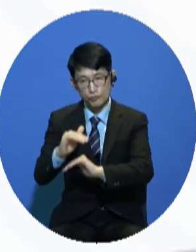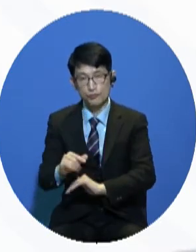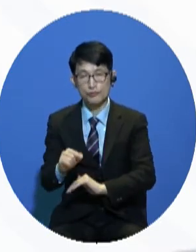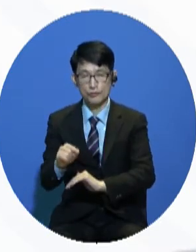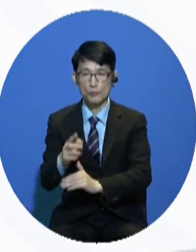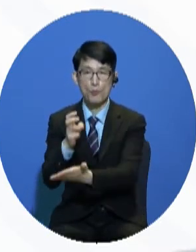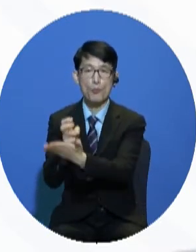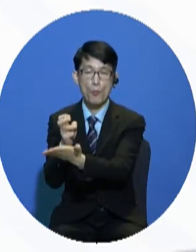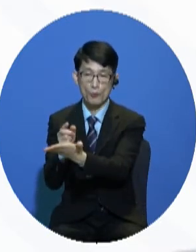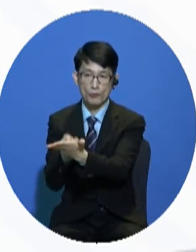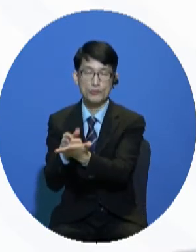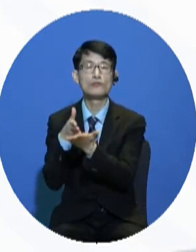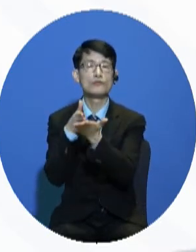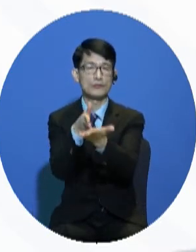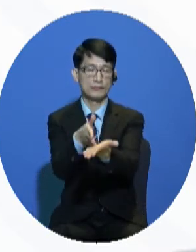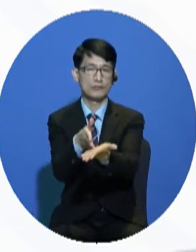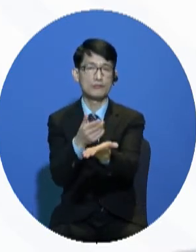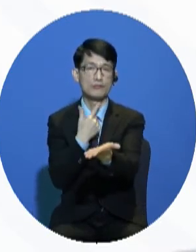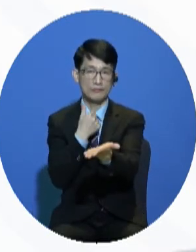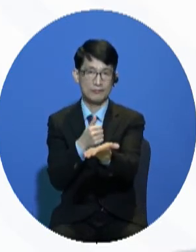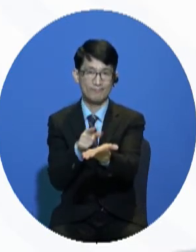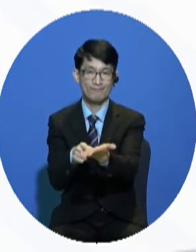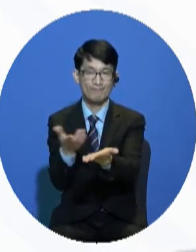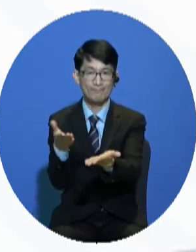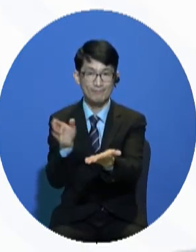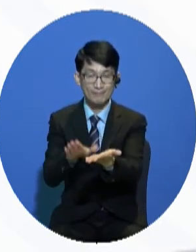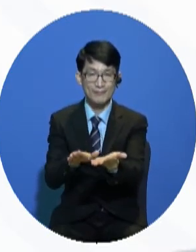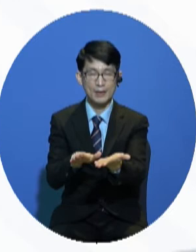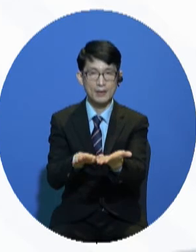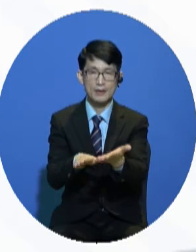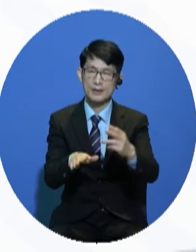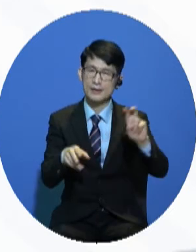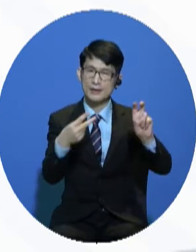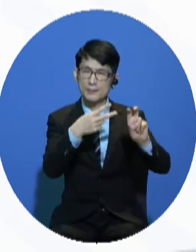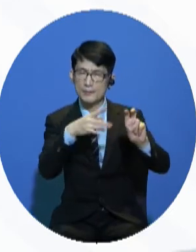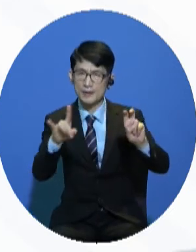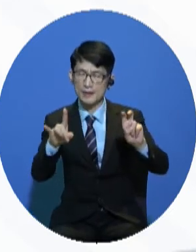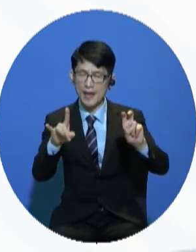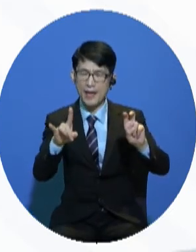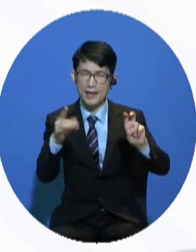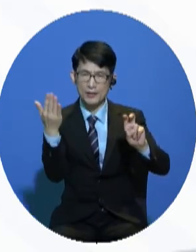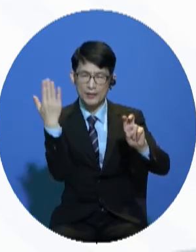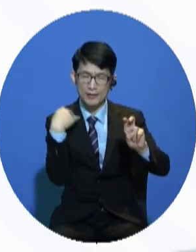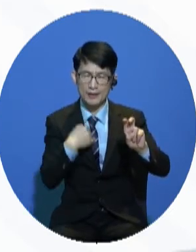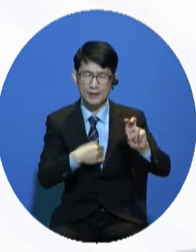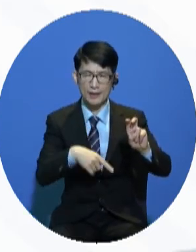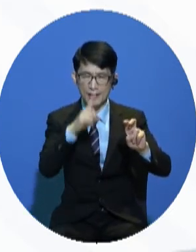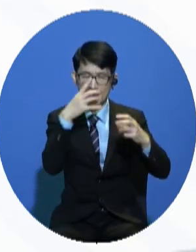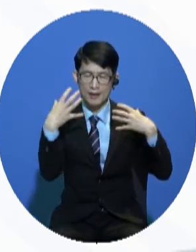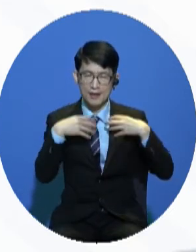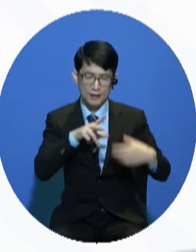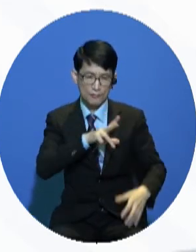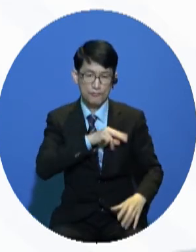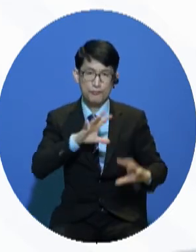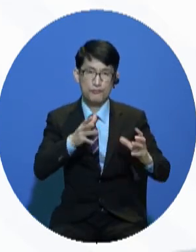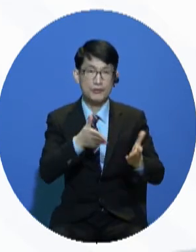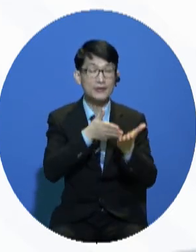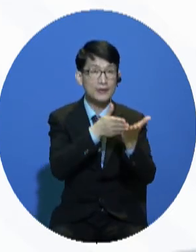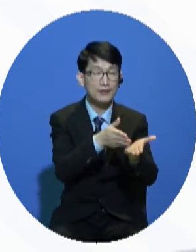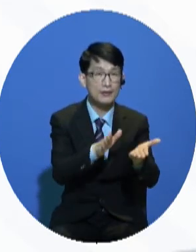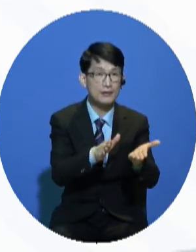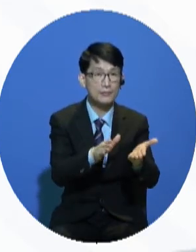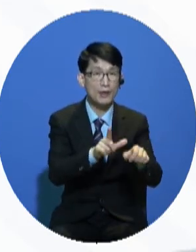장애인 기본법안도 발의된 바 있습니다. 그렇지만 이게 모두 20대 국회 때 제출된 법률이기 때문에 다 임기 만료로 폐기가